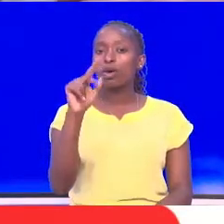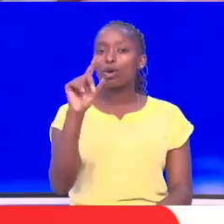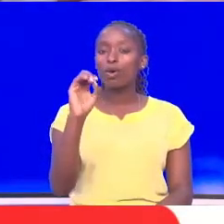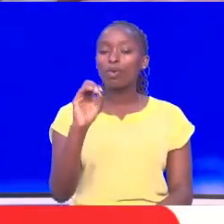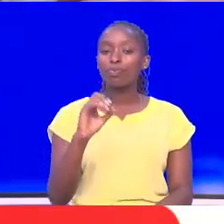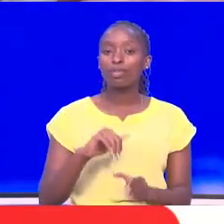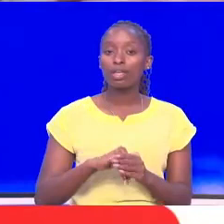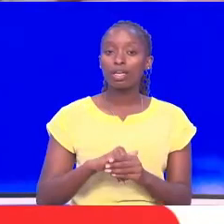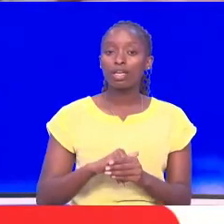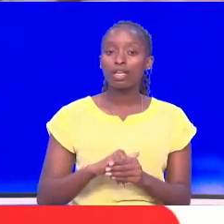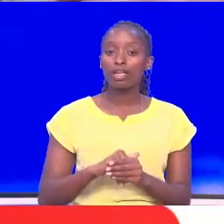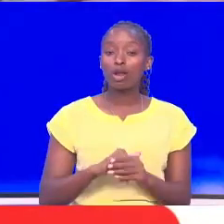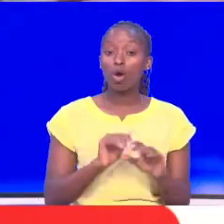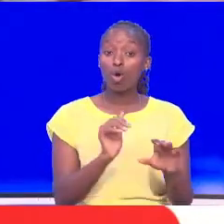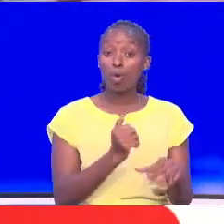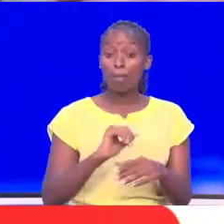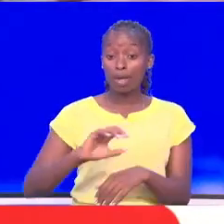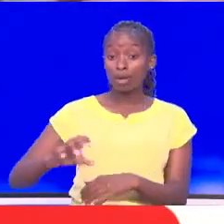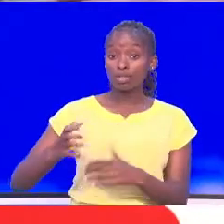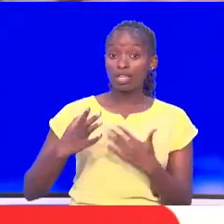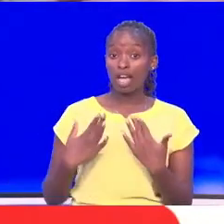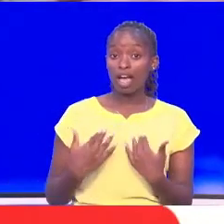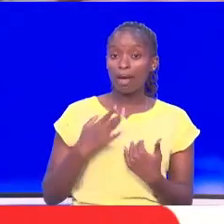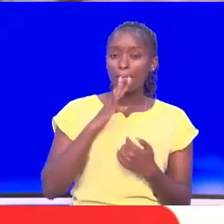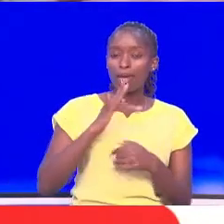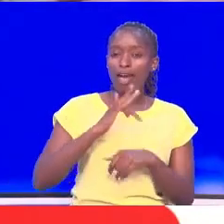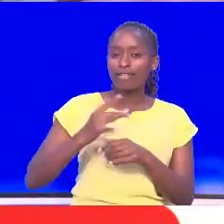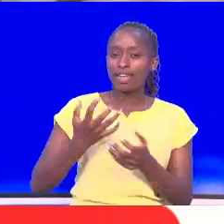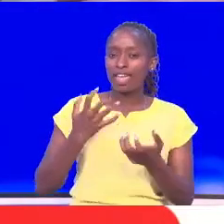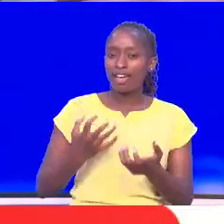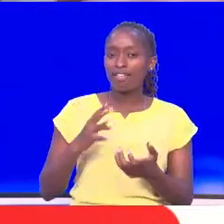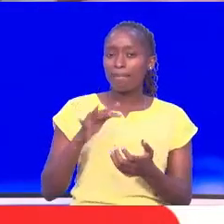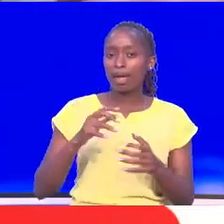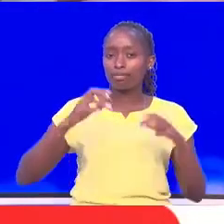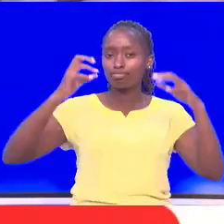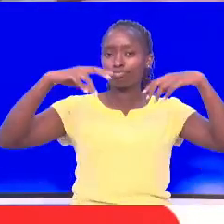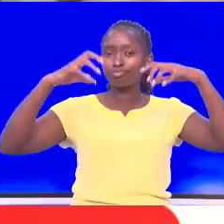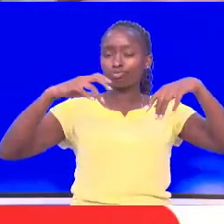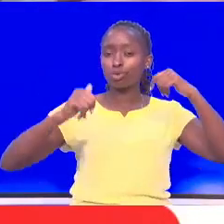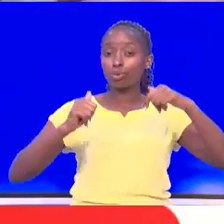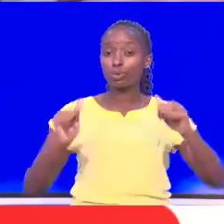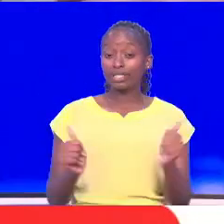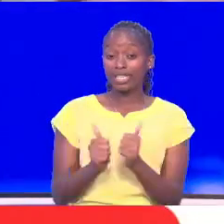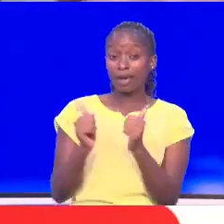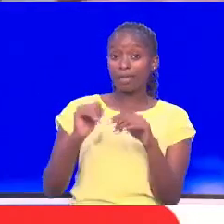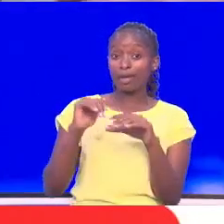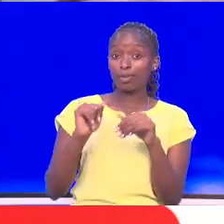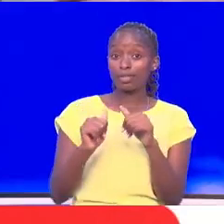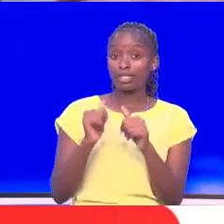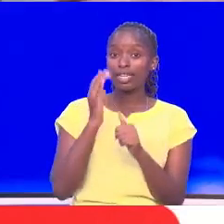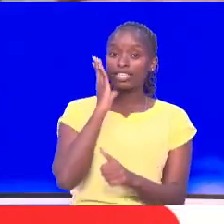Kusini, kaunti ya Homa Bay, zimeathirika na mafuriko kutokana na mvua kubwa inayoshuhudiwa nchini Kenya.